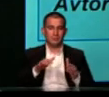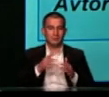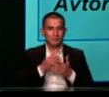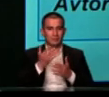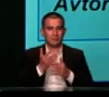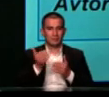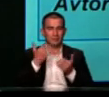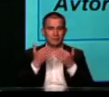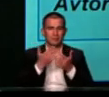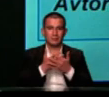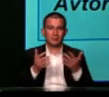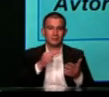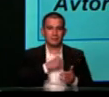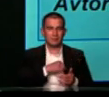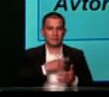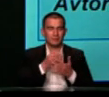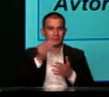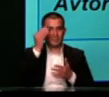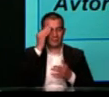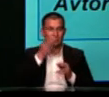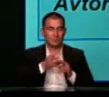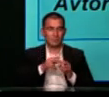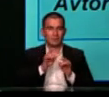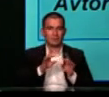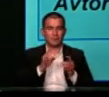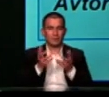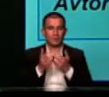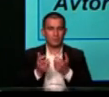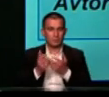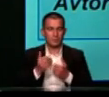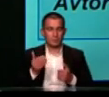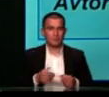identifikatori nomi bo'yicha aniqlash jarayoni hisoblanadi.